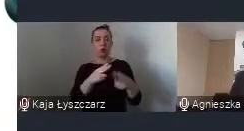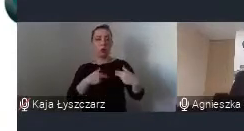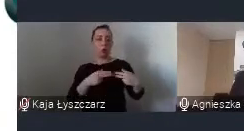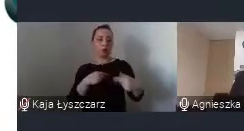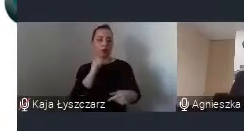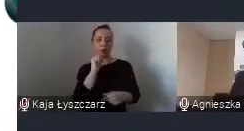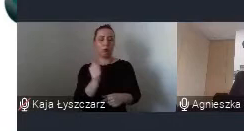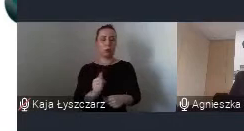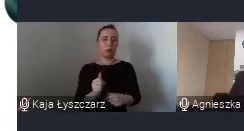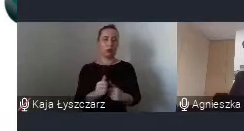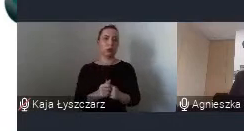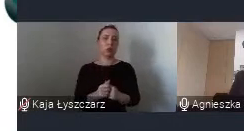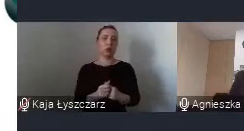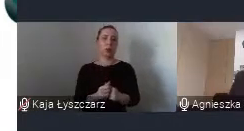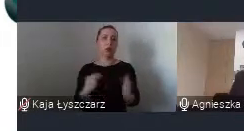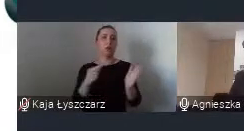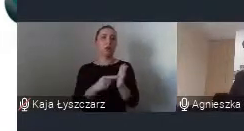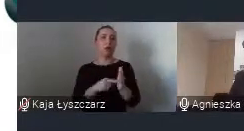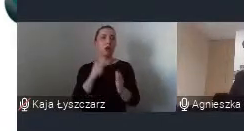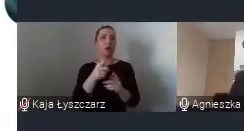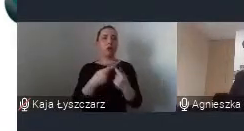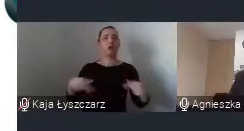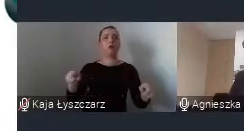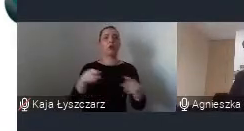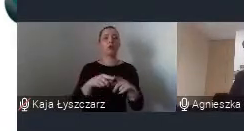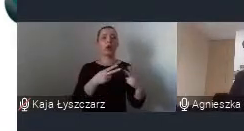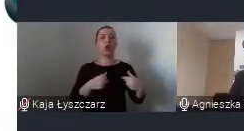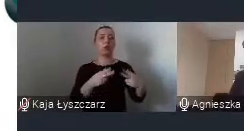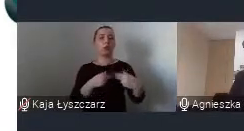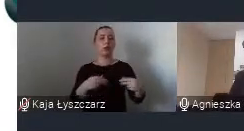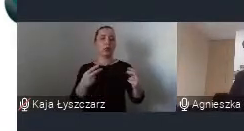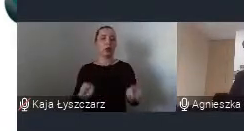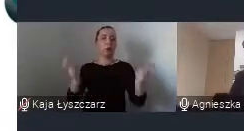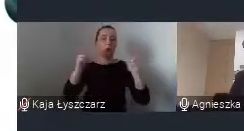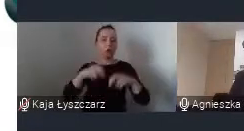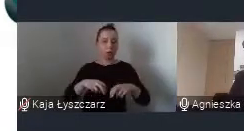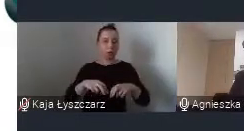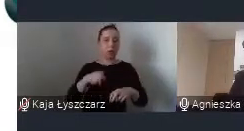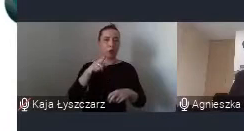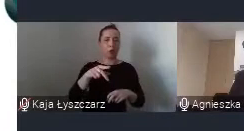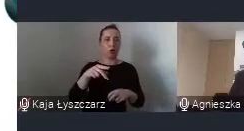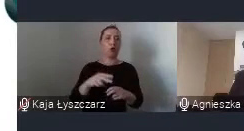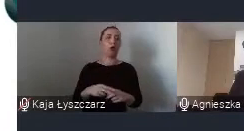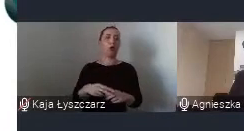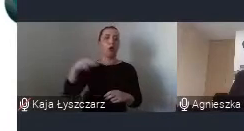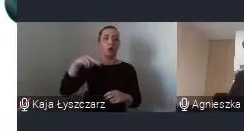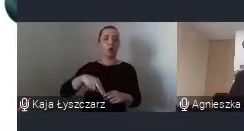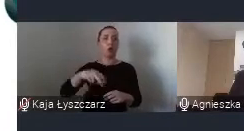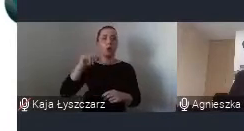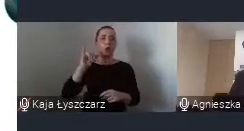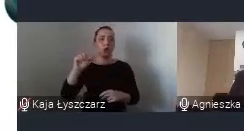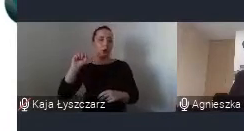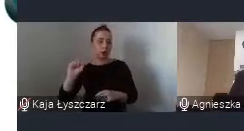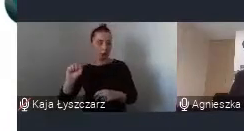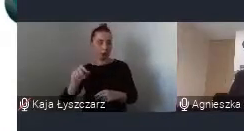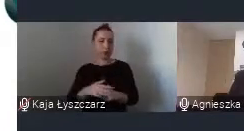i w celu jego realizacji Komisja uruchomiła właśnie tę inicjatywę Urban Innovative Actions, i jej